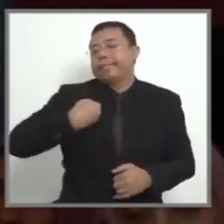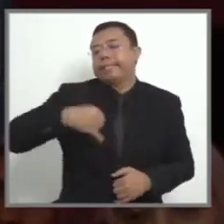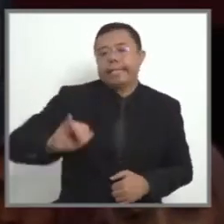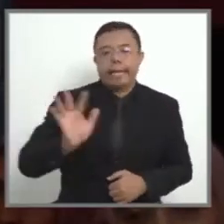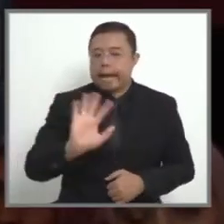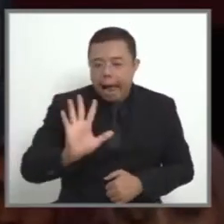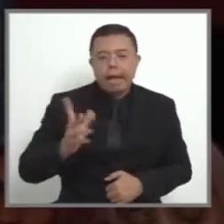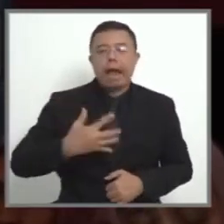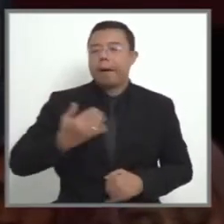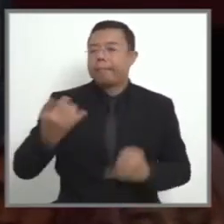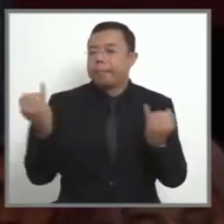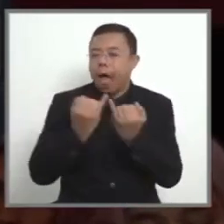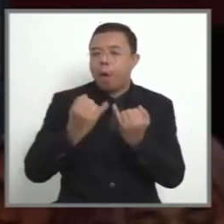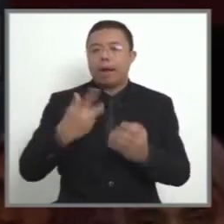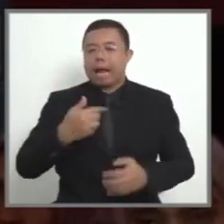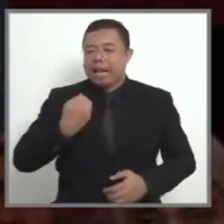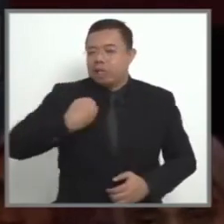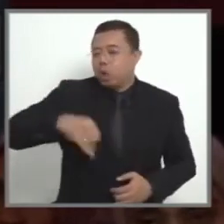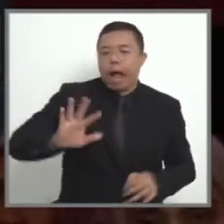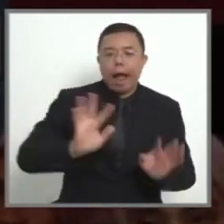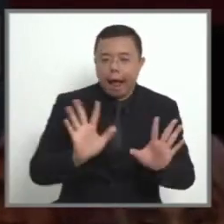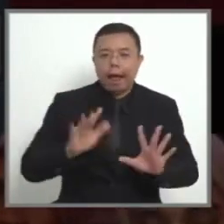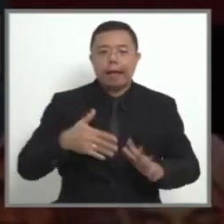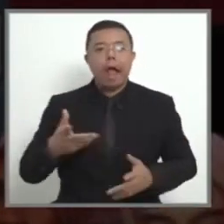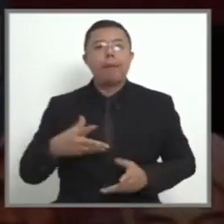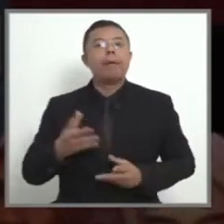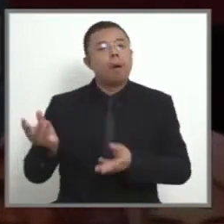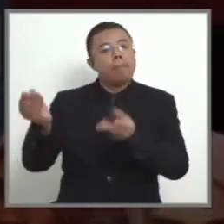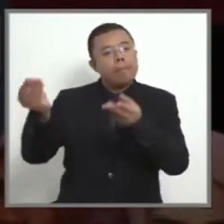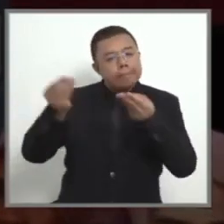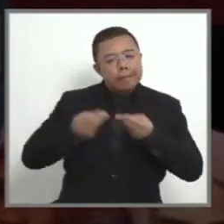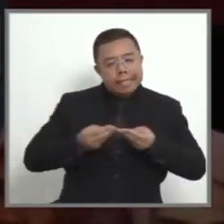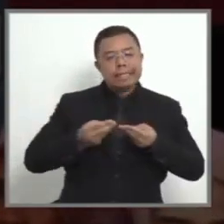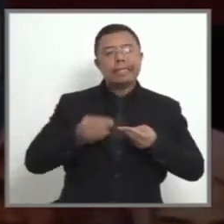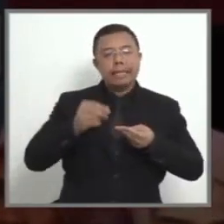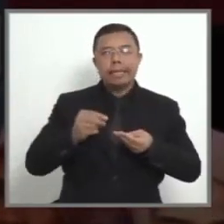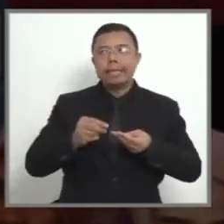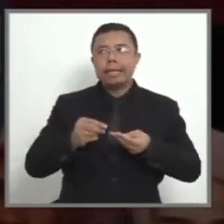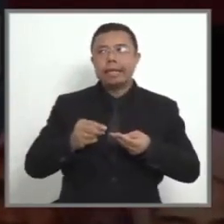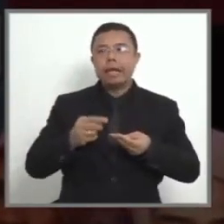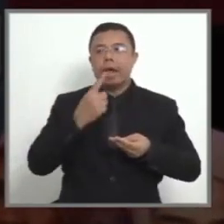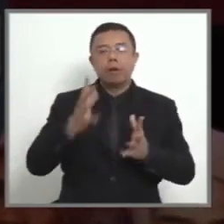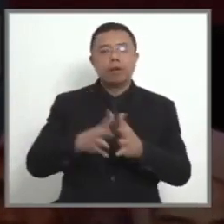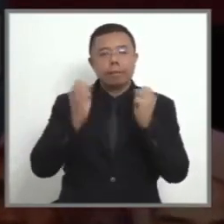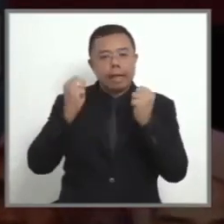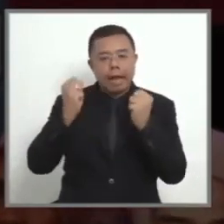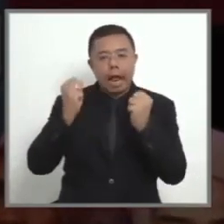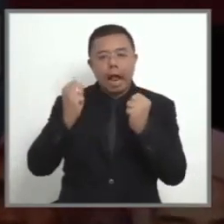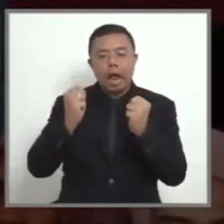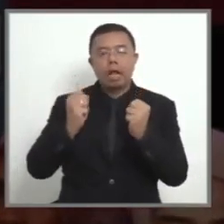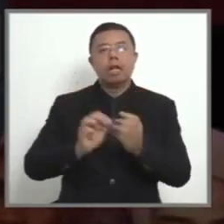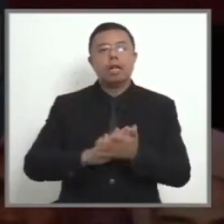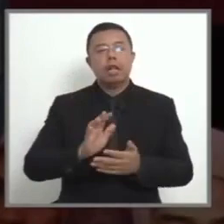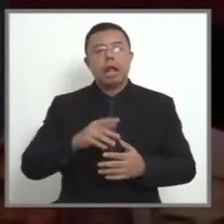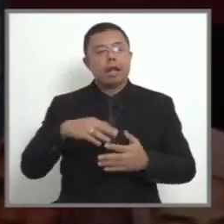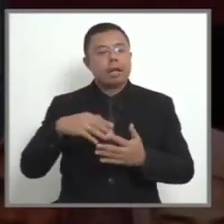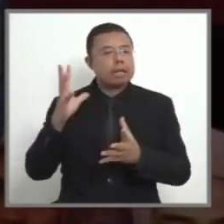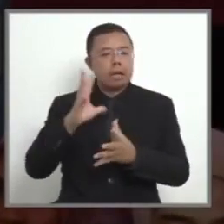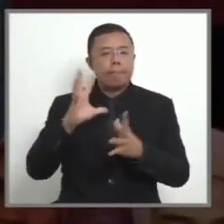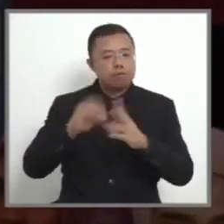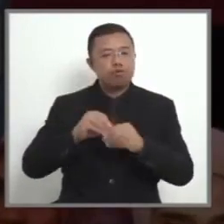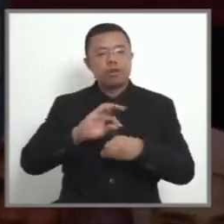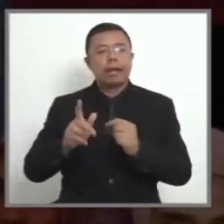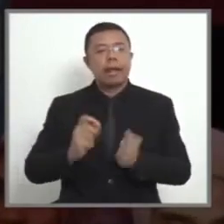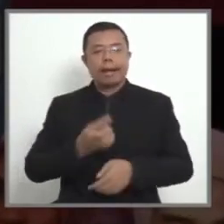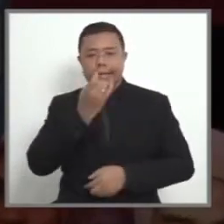melawan dengan rasa ketidaksukaan kami akan membawa ini dengan spirit surodiro joyoding Rat lebur dening